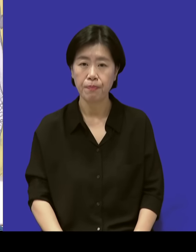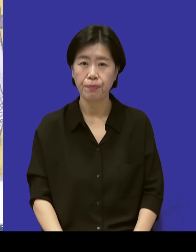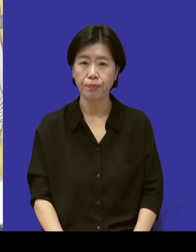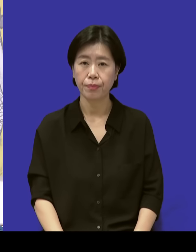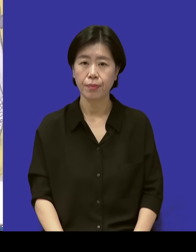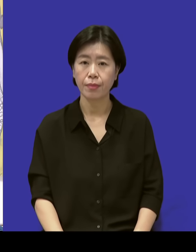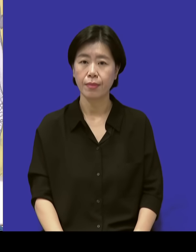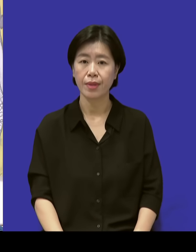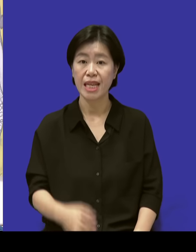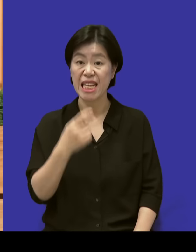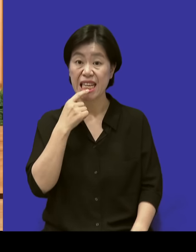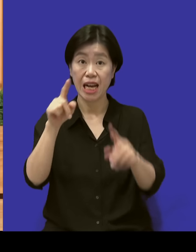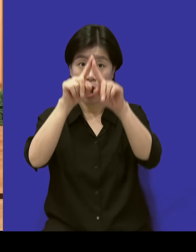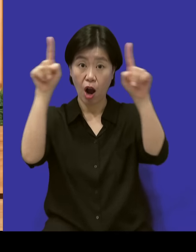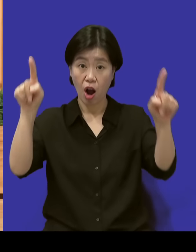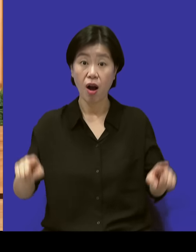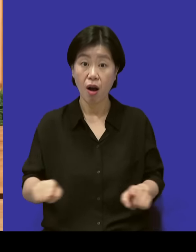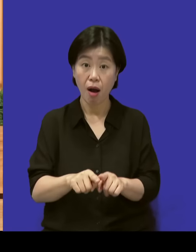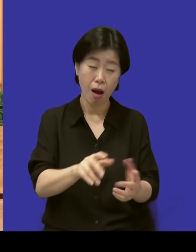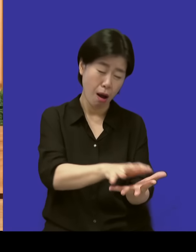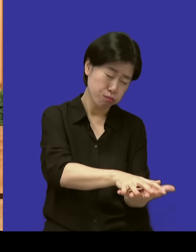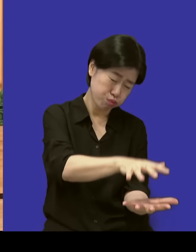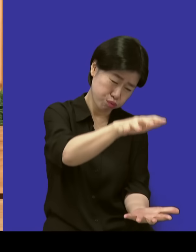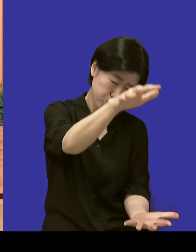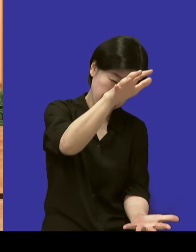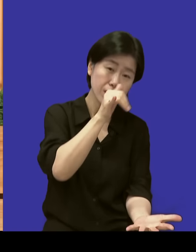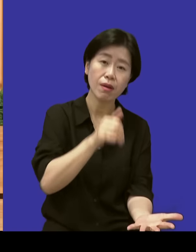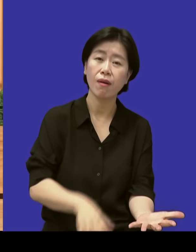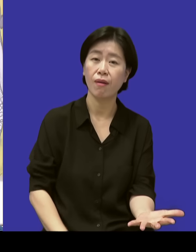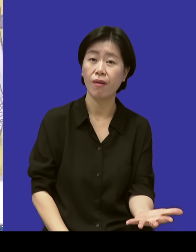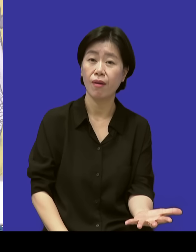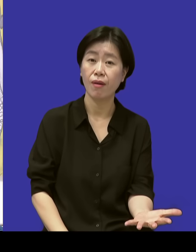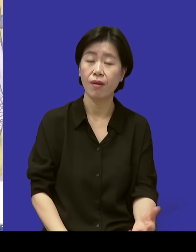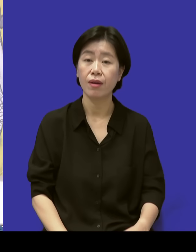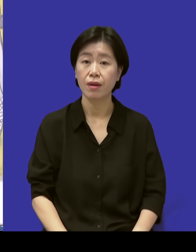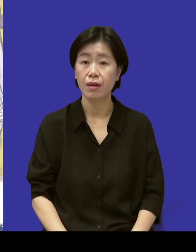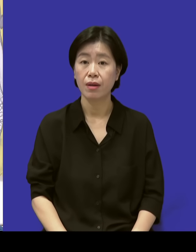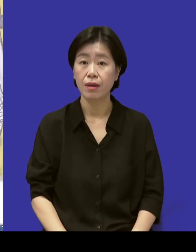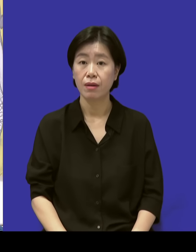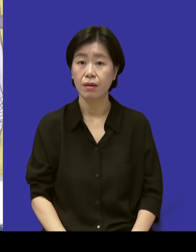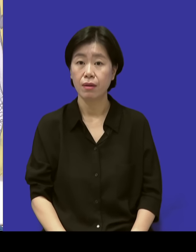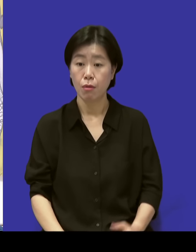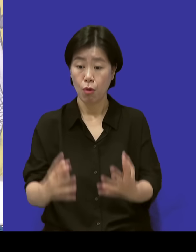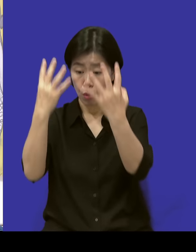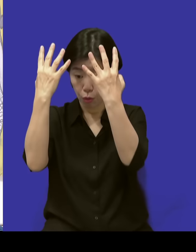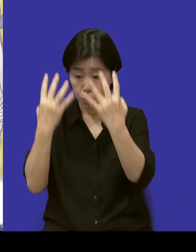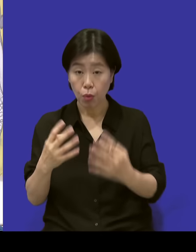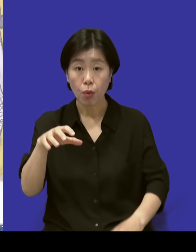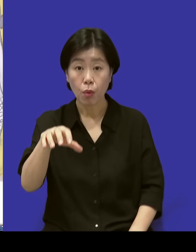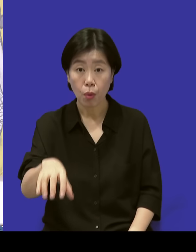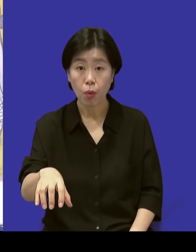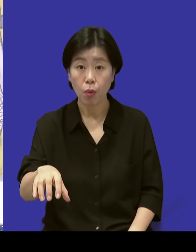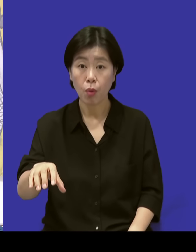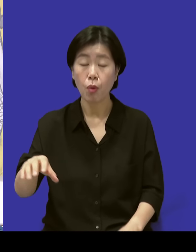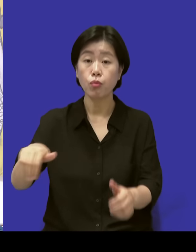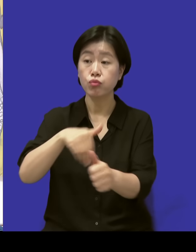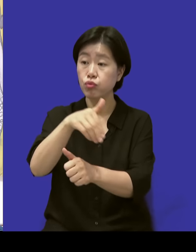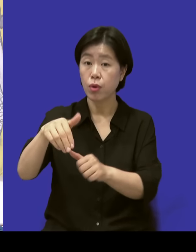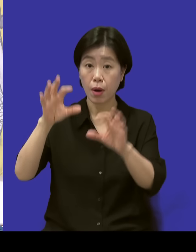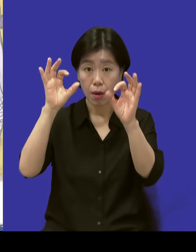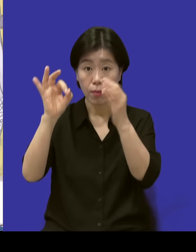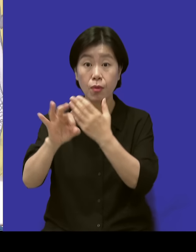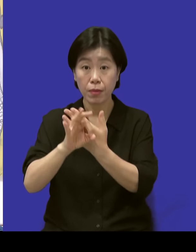예. 거의 가득 차 있는 거예요. 예. 근데 사실은 교도소에는 그럴 일이 없어요. 없죠, 왜냐하면 없죠. 구치소는